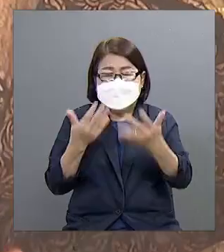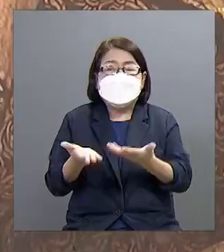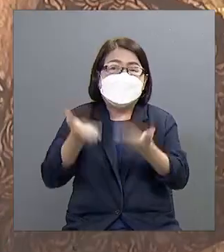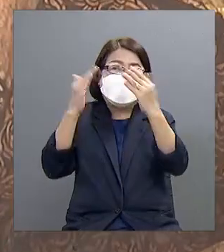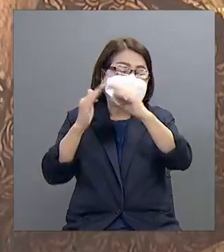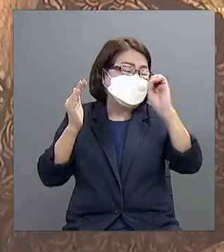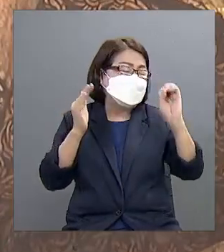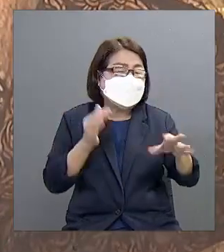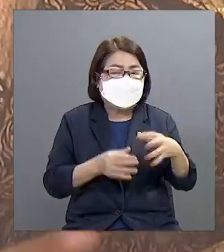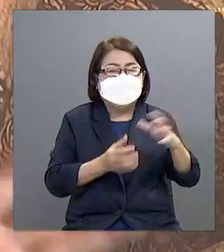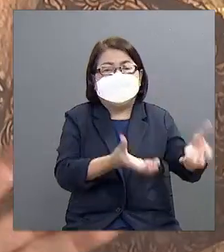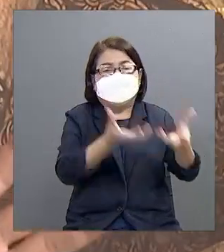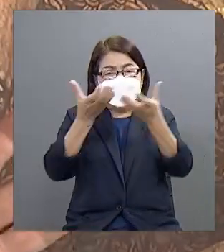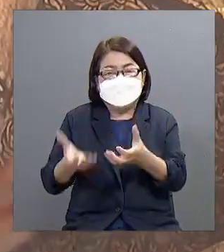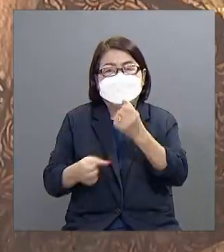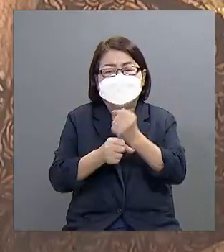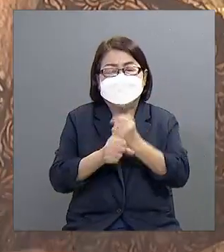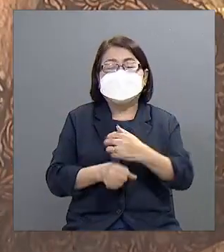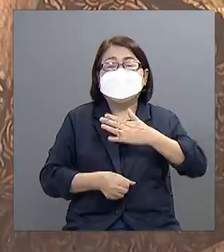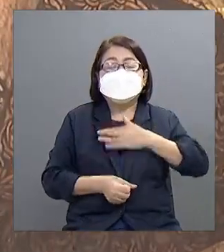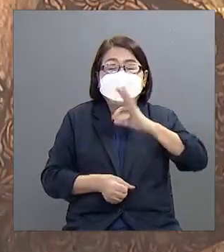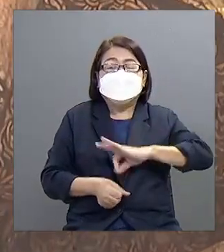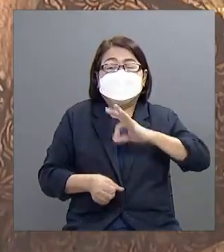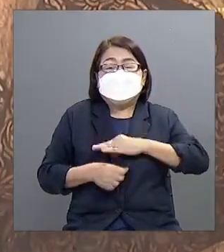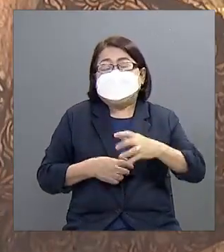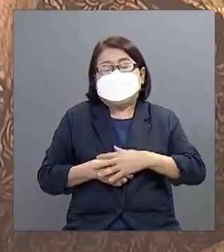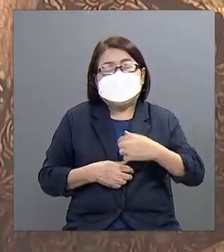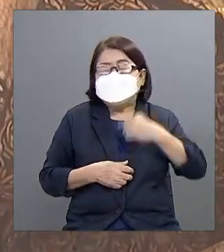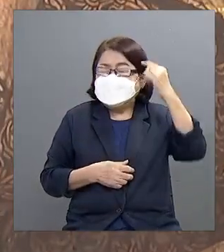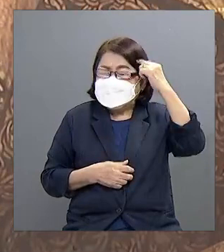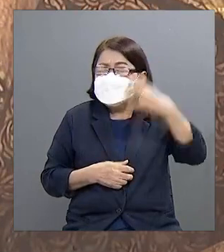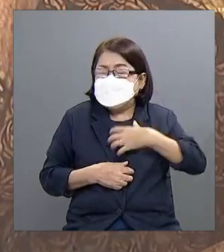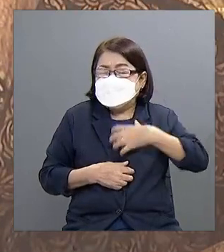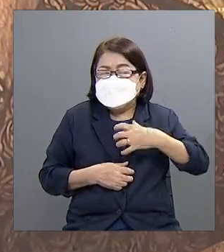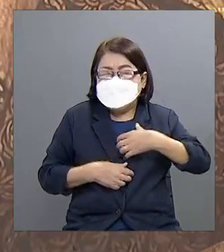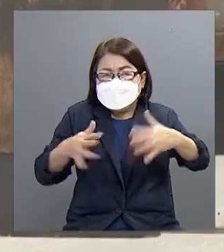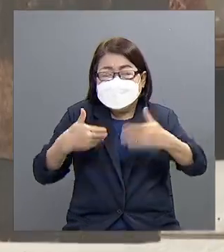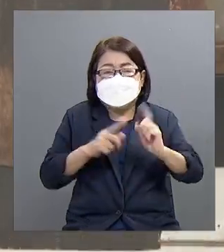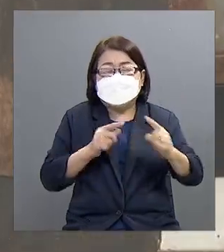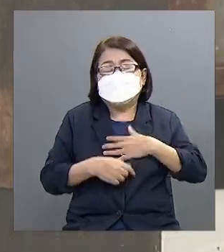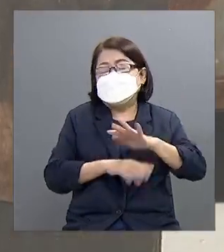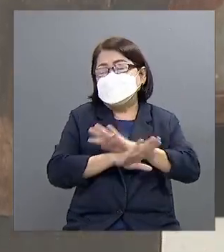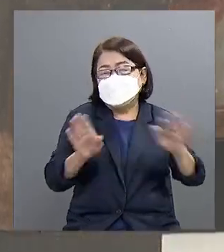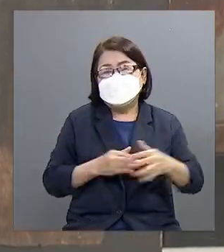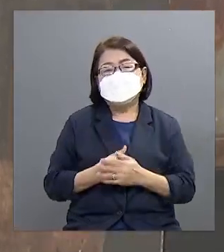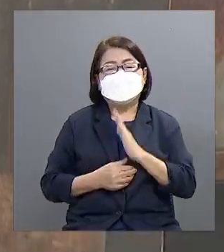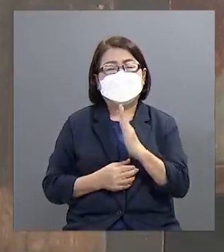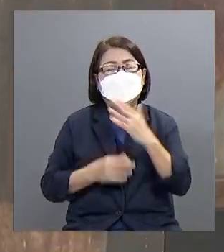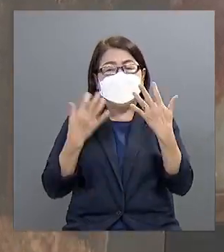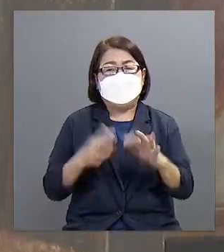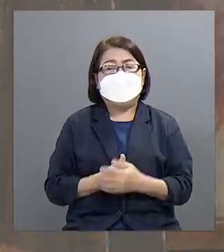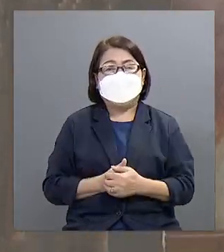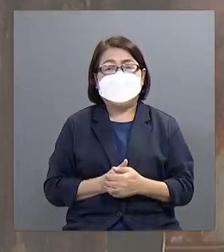านแนวอนิจจังของผมฮะซึ่งไอสังกะสีใหม่เขาไม่มีร่องรอยพวกนี้ครับผลงานชิ้นแรกของผมเนี่ยเ